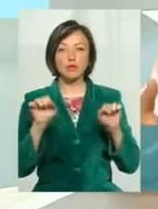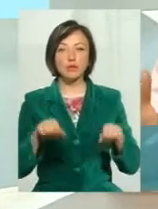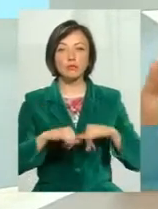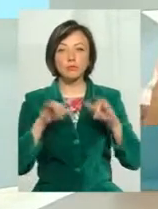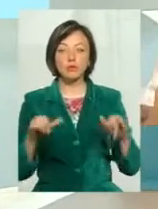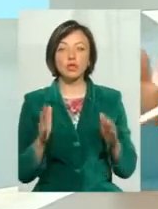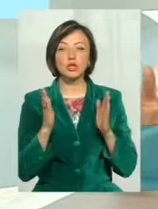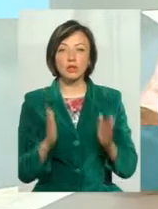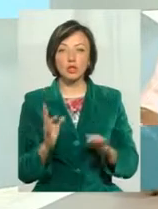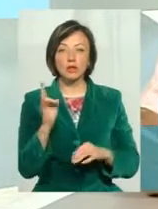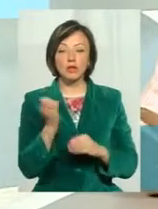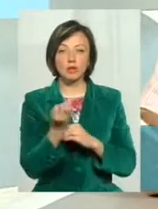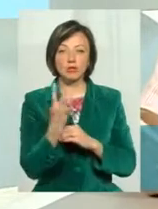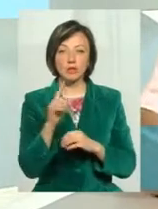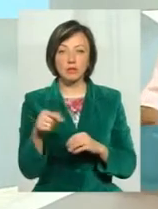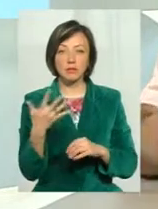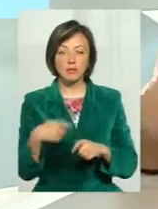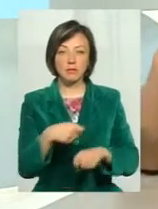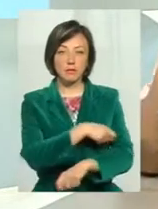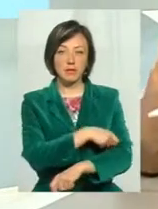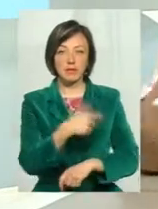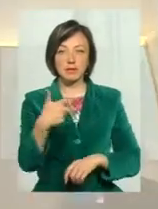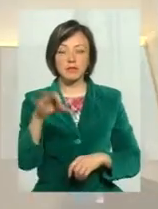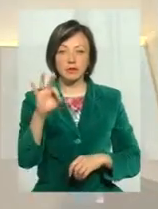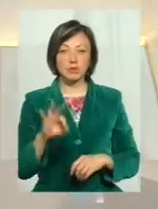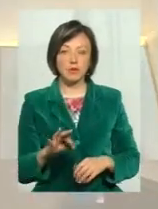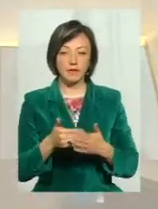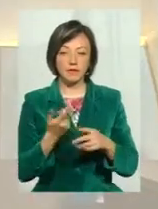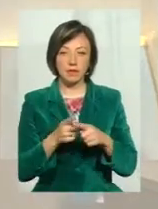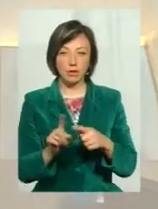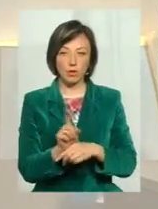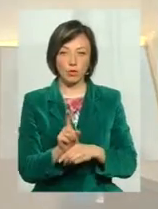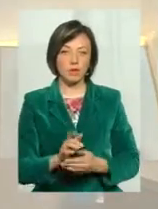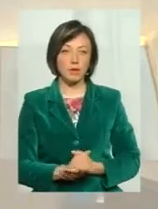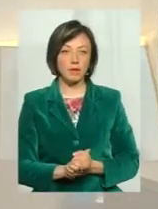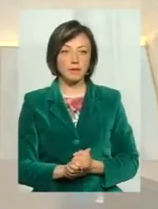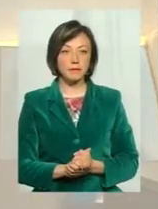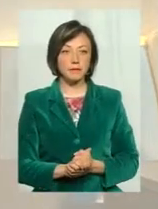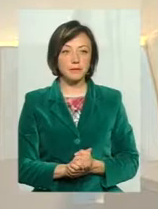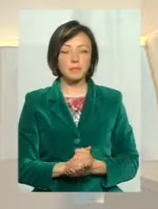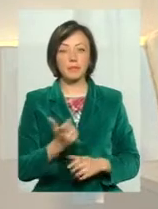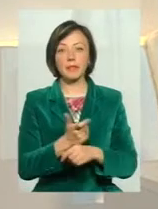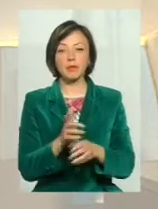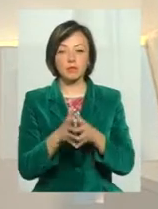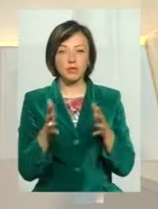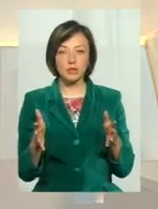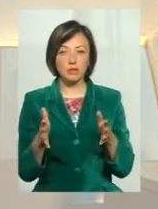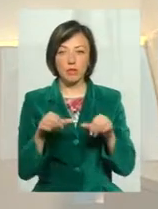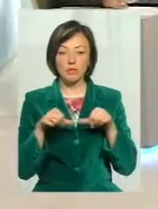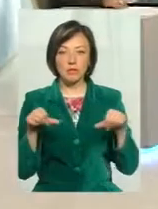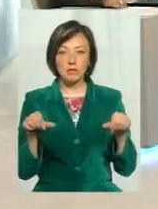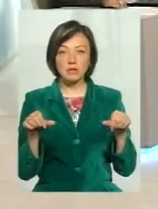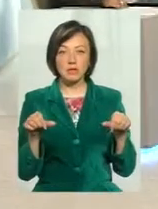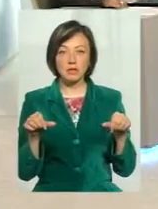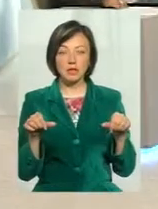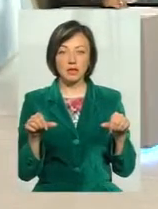лише на 14,5 метрів, тобто на 30% від цієї норми. Більше, вже, скажімо так,